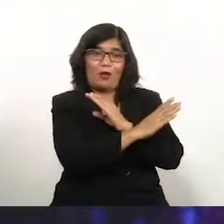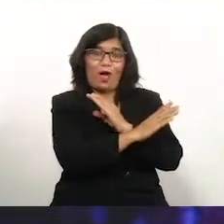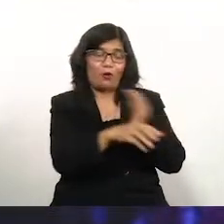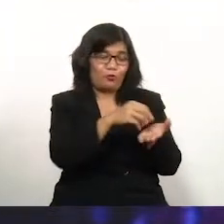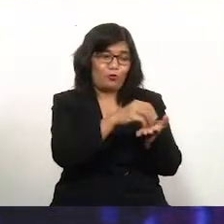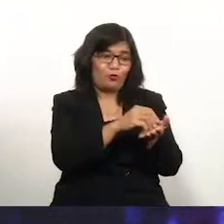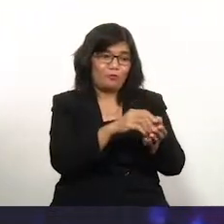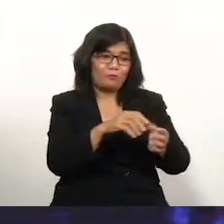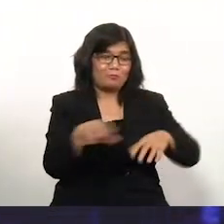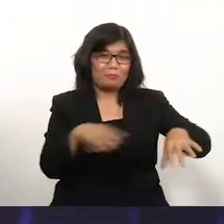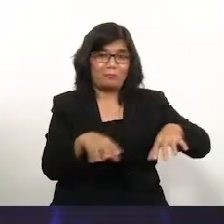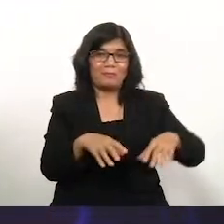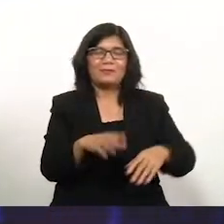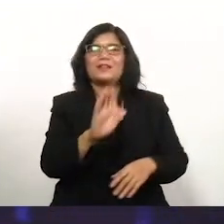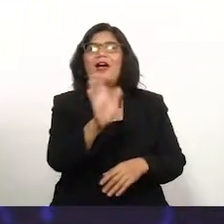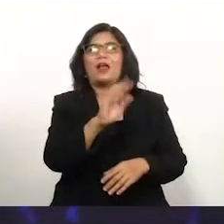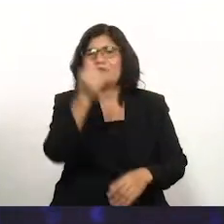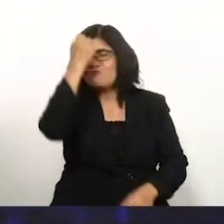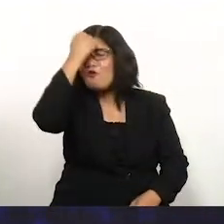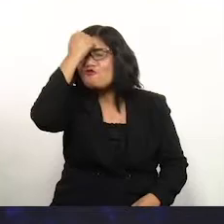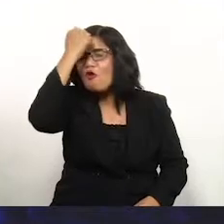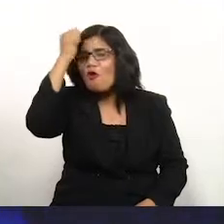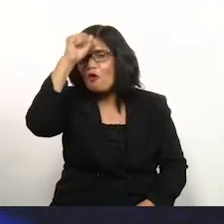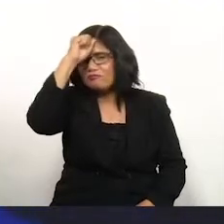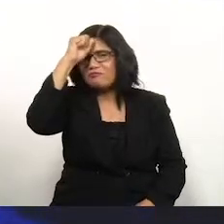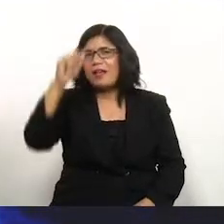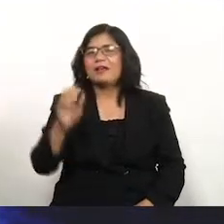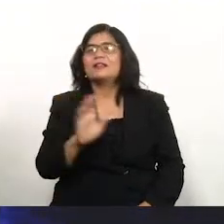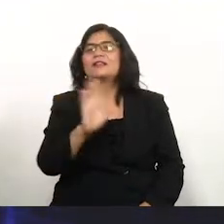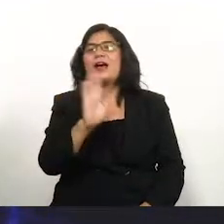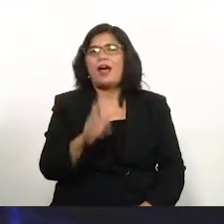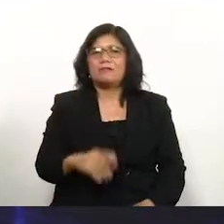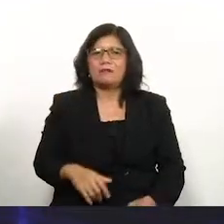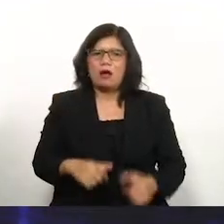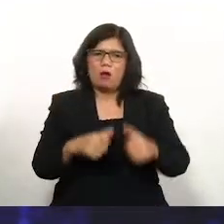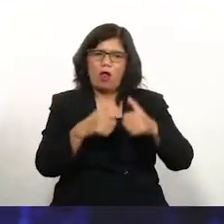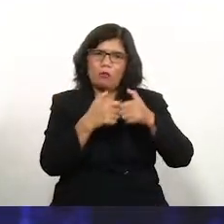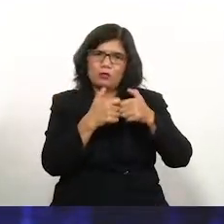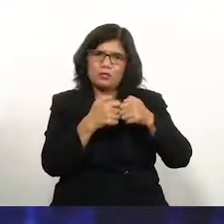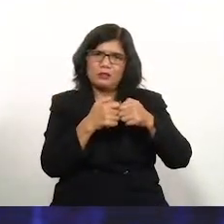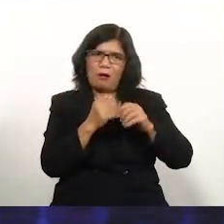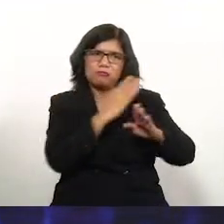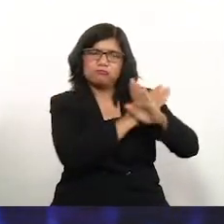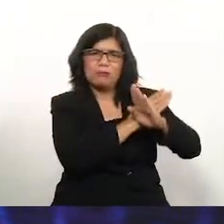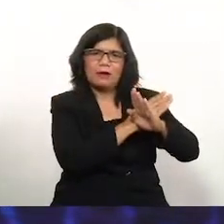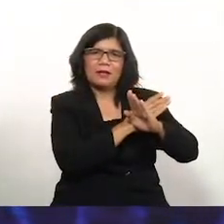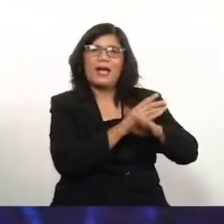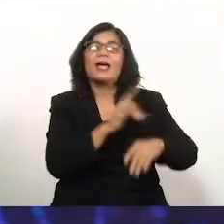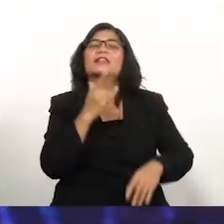Trenggalek kan tapi meskipun cintamu ditolak tapi kita tak percaya ya